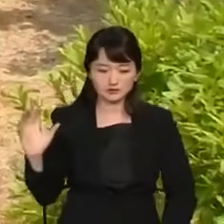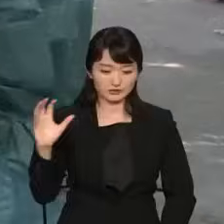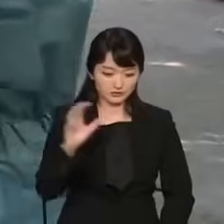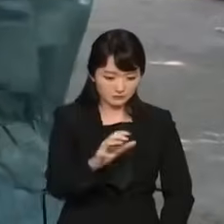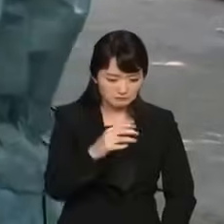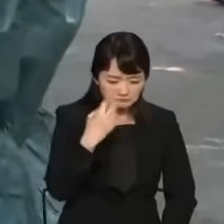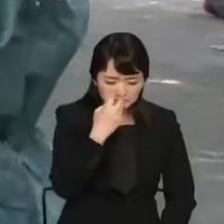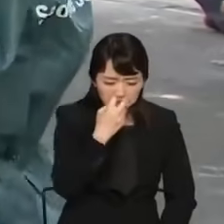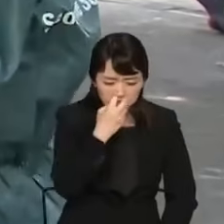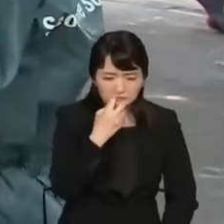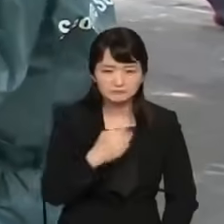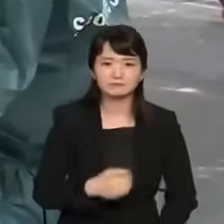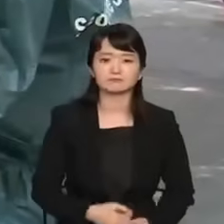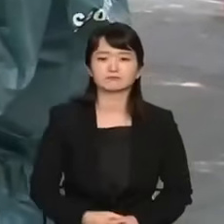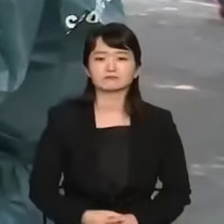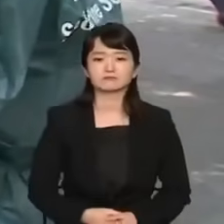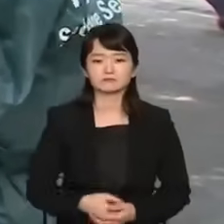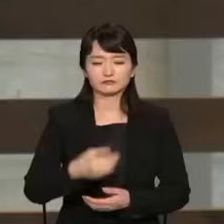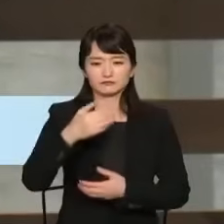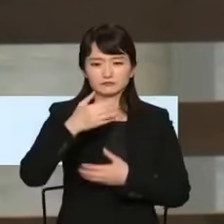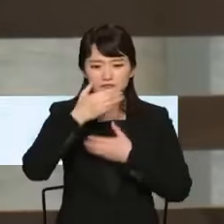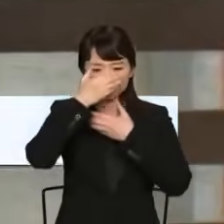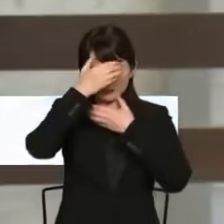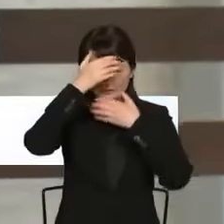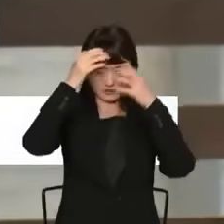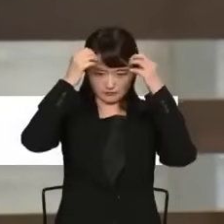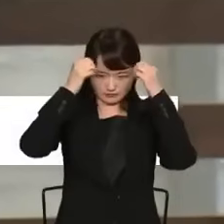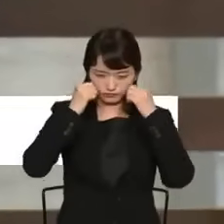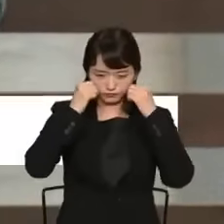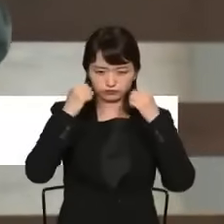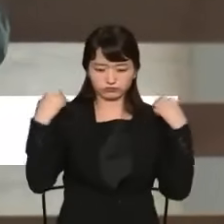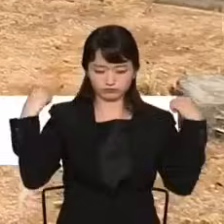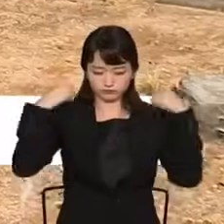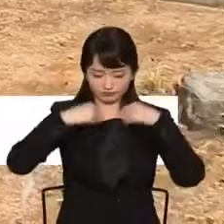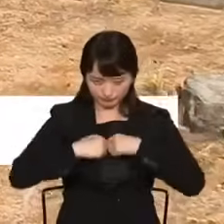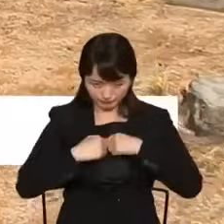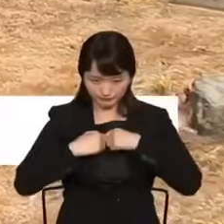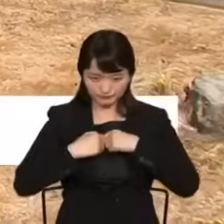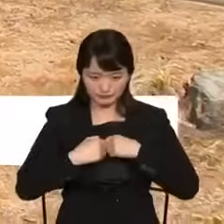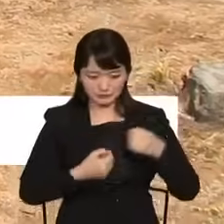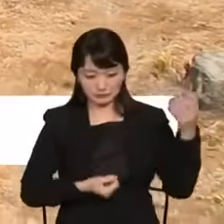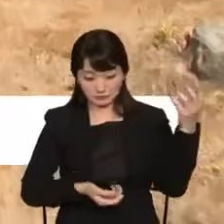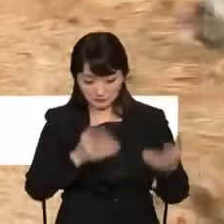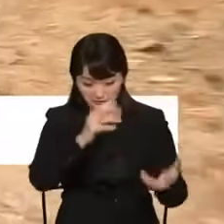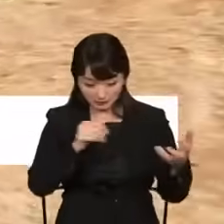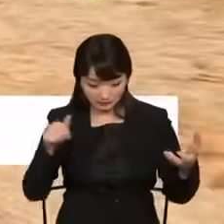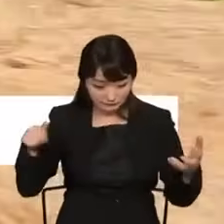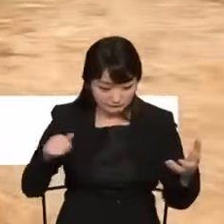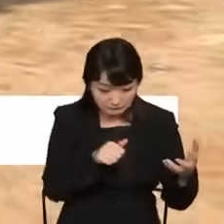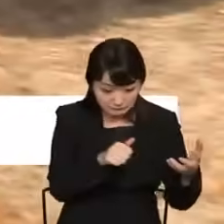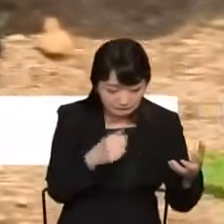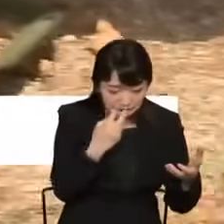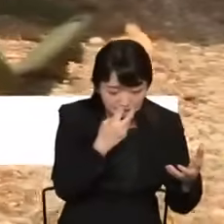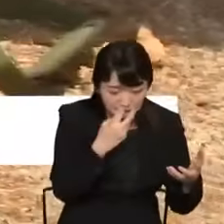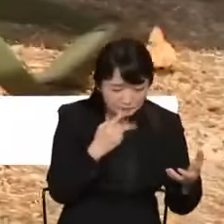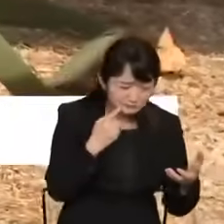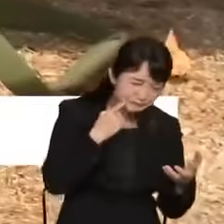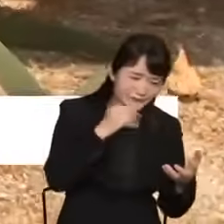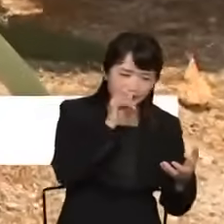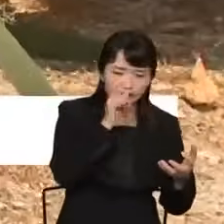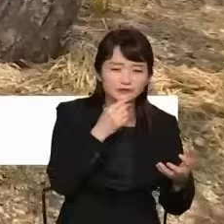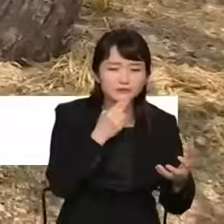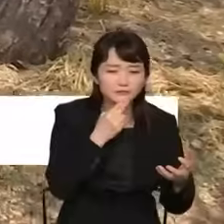수색에 나섭니다. 방독면과 방호복을 갖춰 입고 바닥에 떨어진 폐지를 조사합니다. 유독성